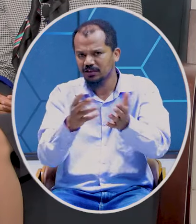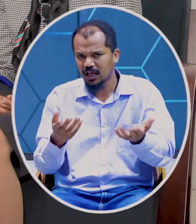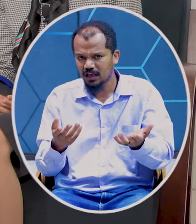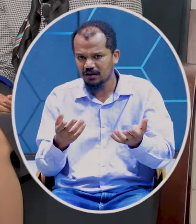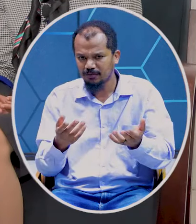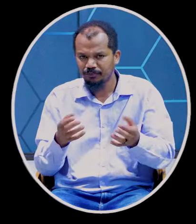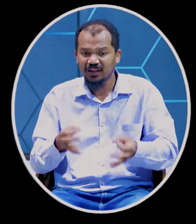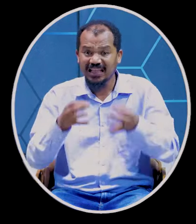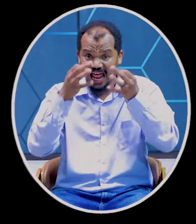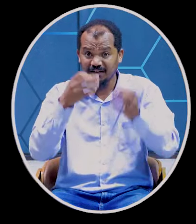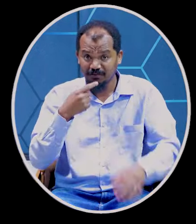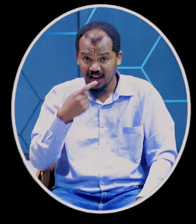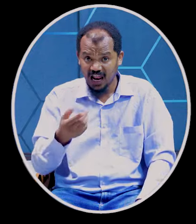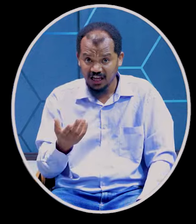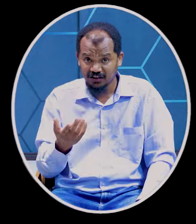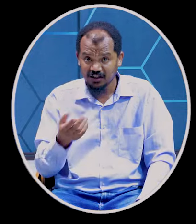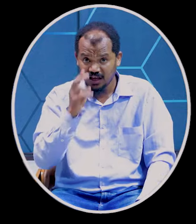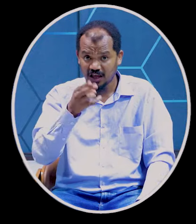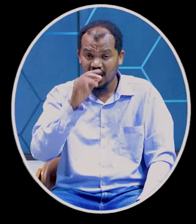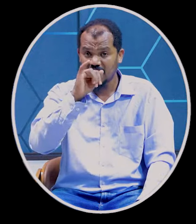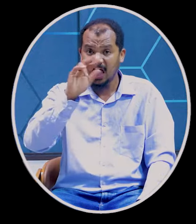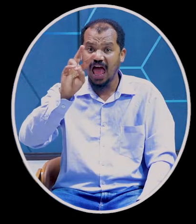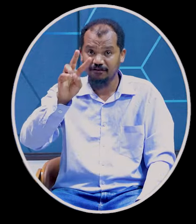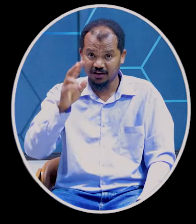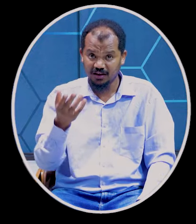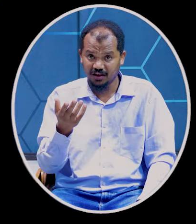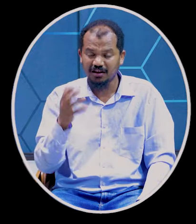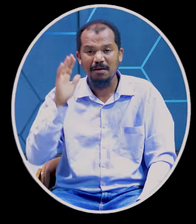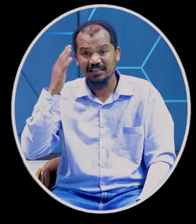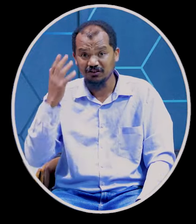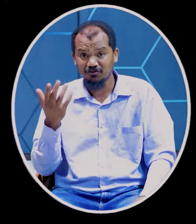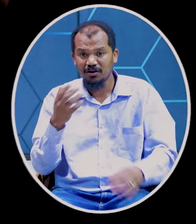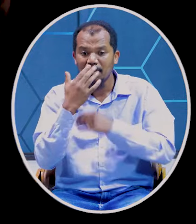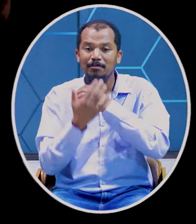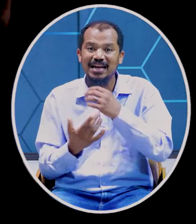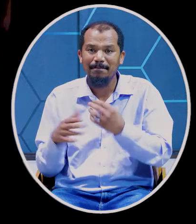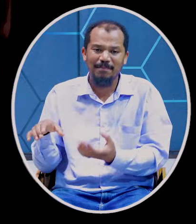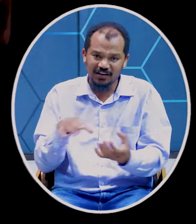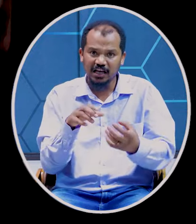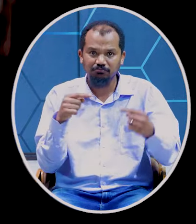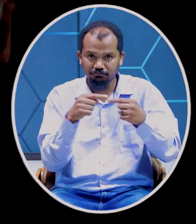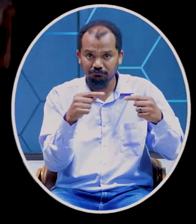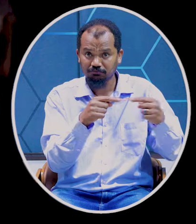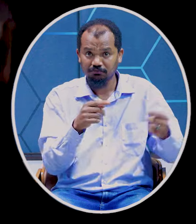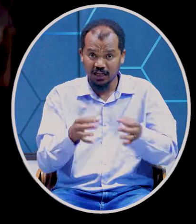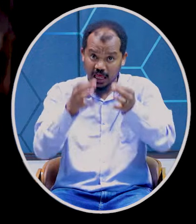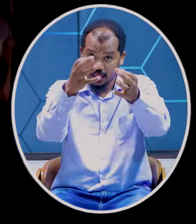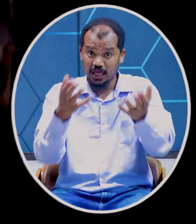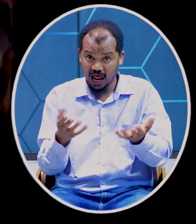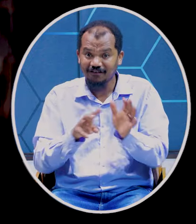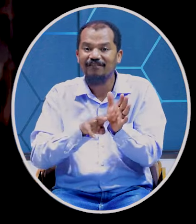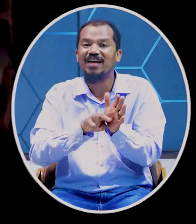ለምሳሌ ተላላፊ ምንላቸው እንደ HIV የመሳሰሉት በደምና በፈሳሽ ሄፓታይተስ የጉበት